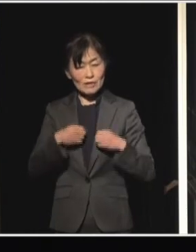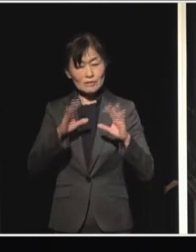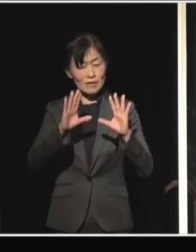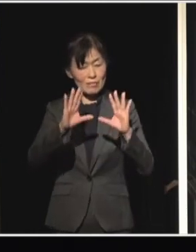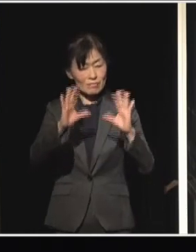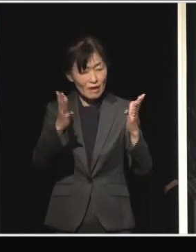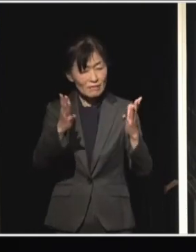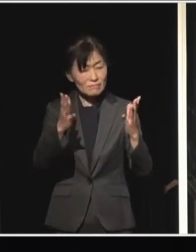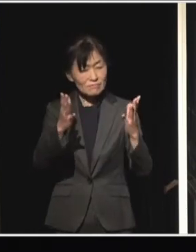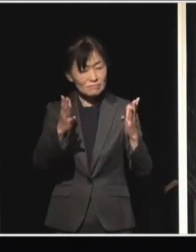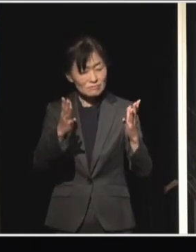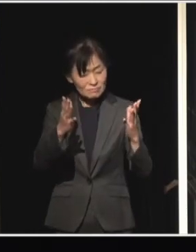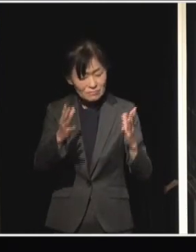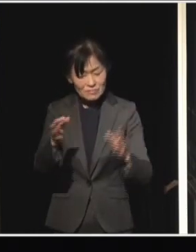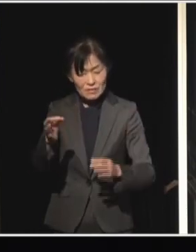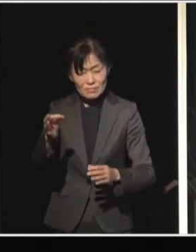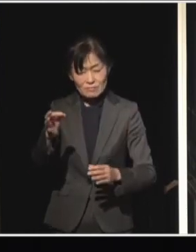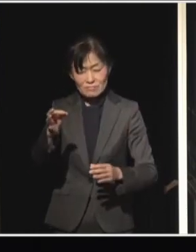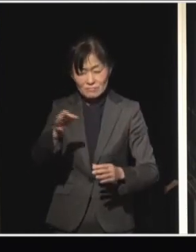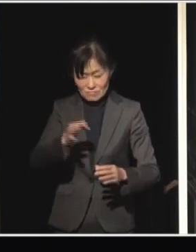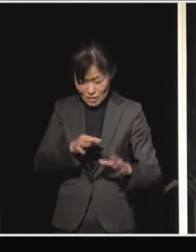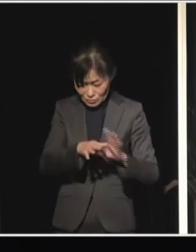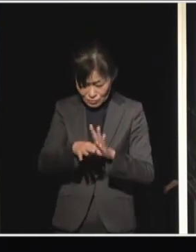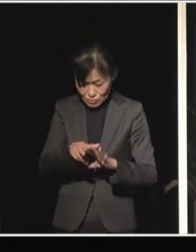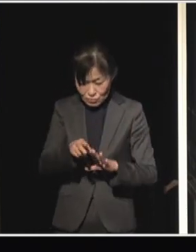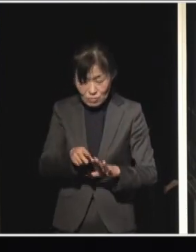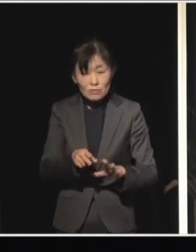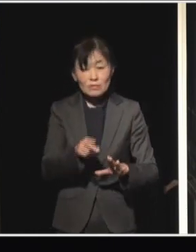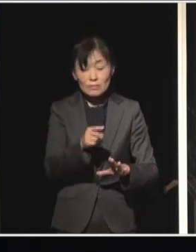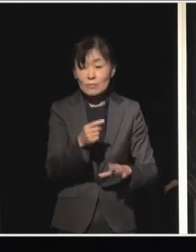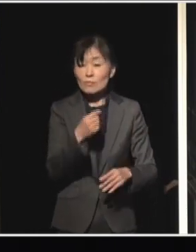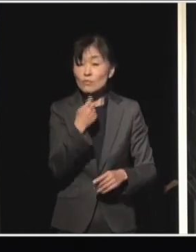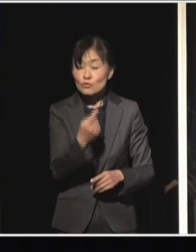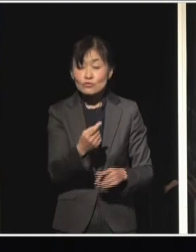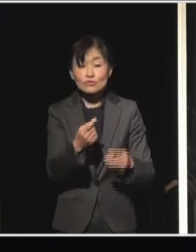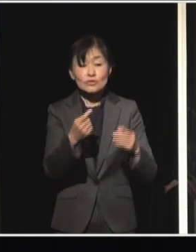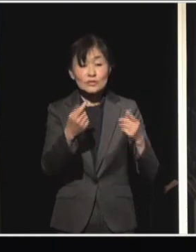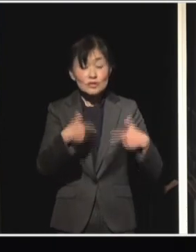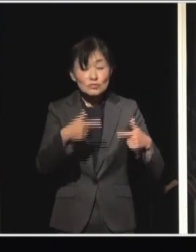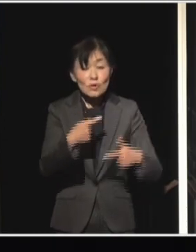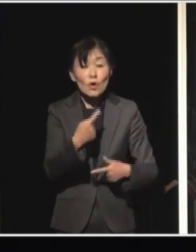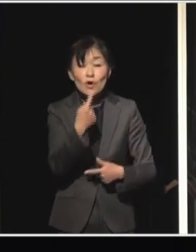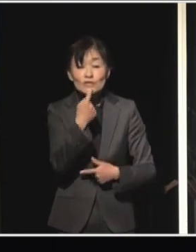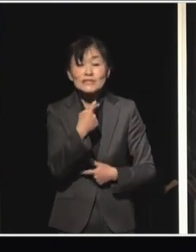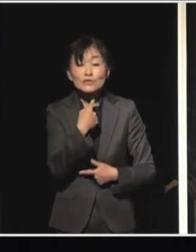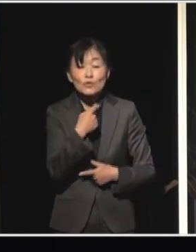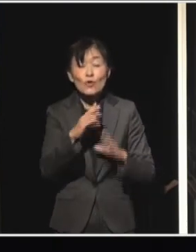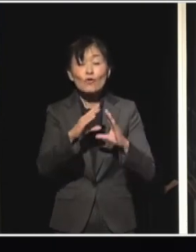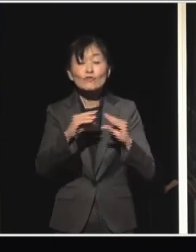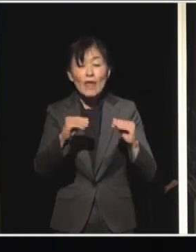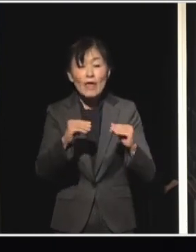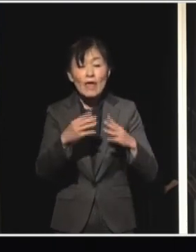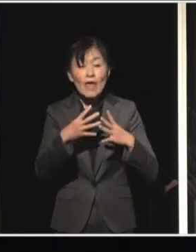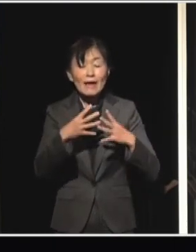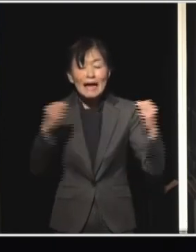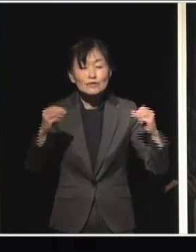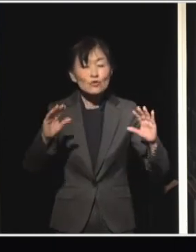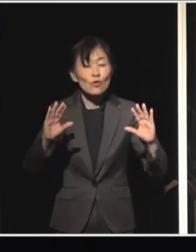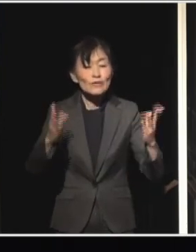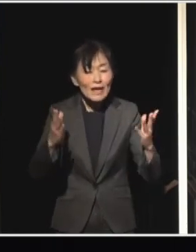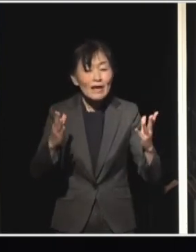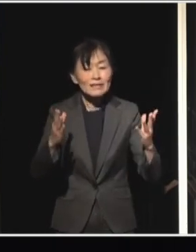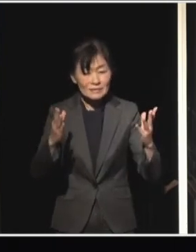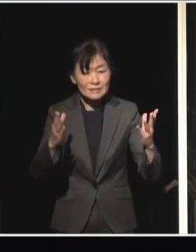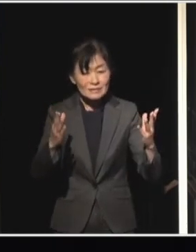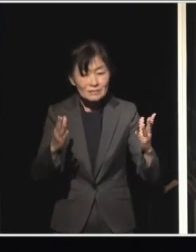ねあともっとすごいのは常に口と喉を濡らして絶対に乾燥した状態で置かないかと